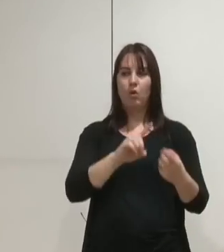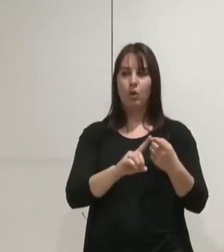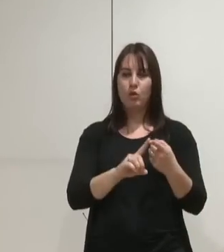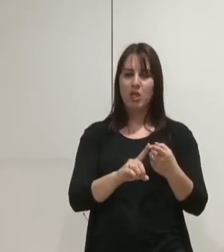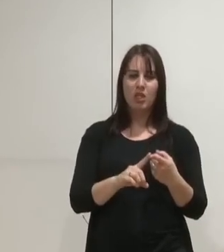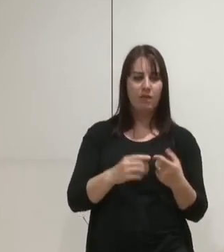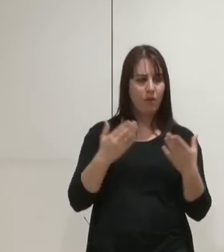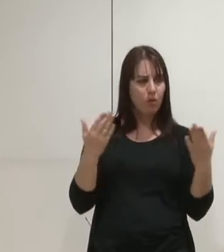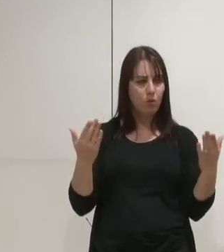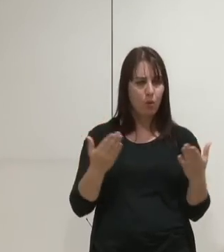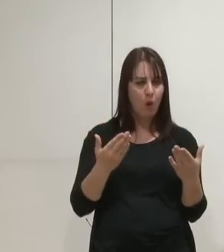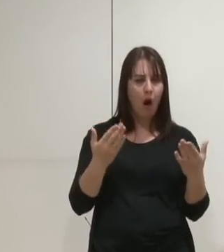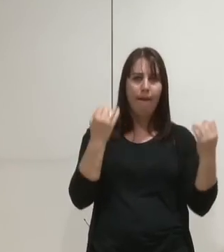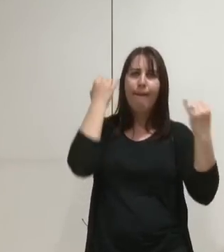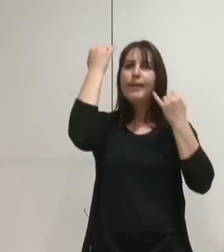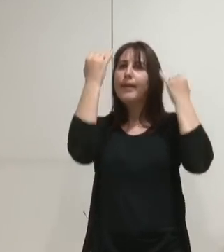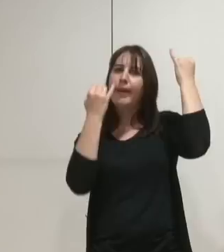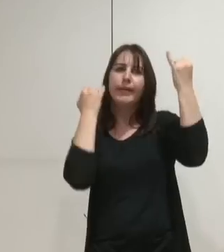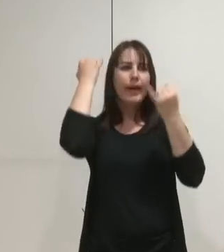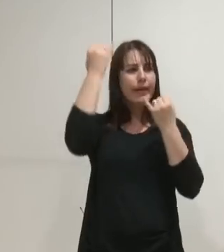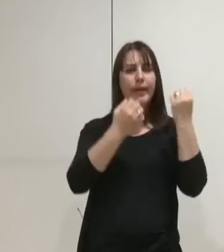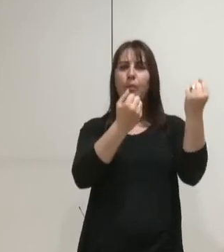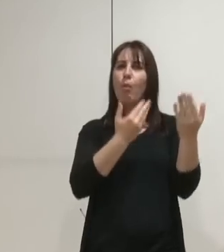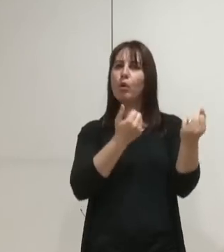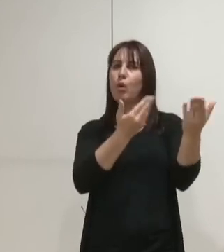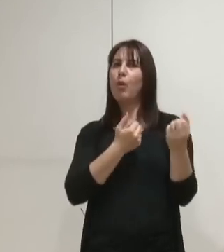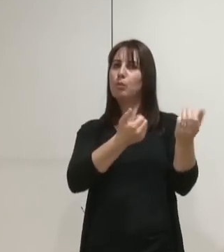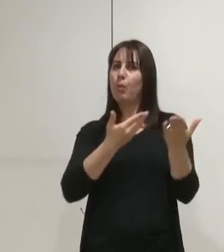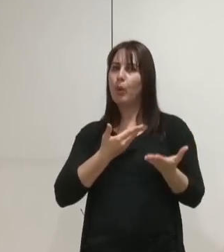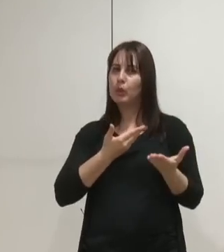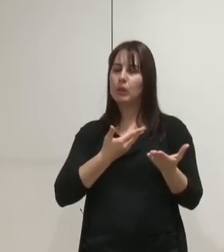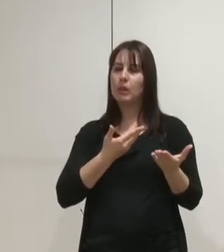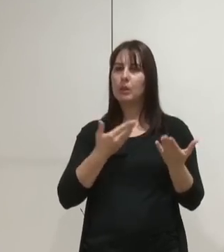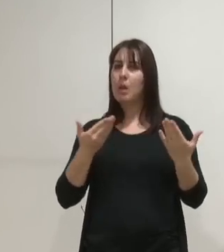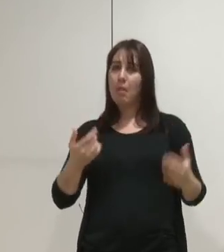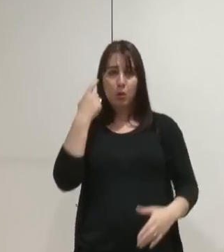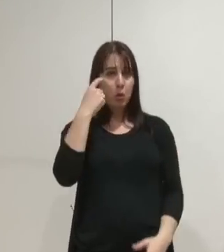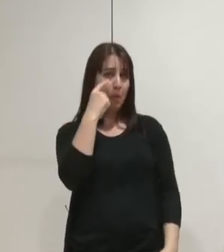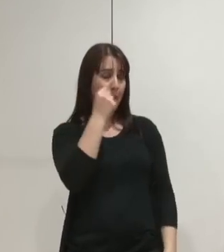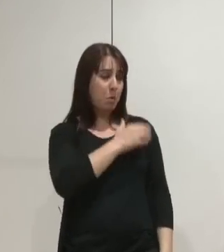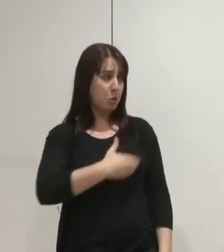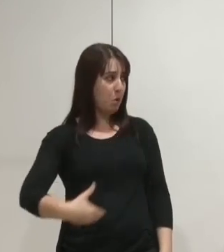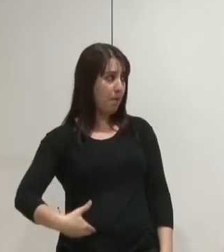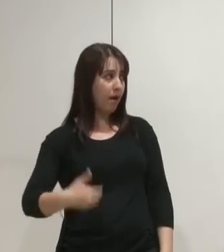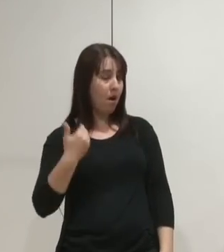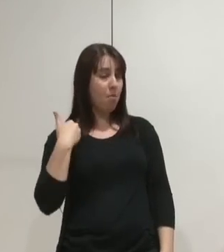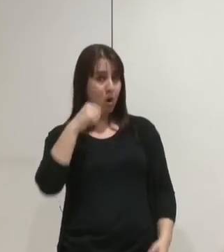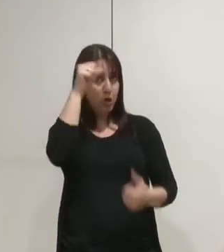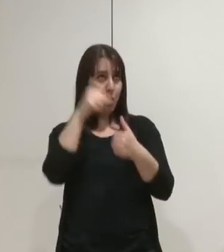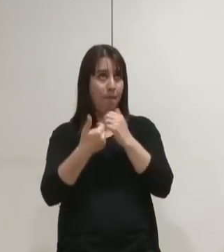de sortir des idées et je constate Monsieur le Maire que je vous avais